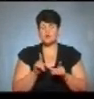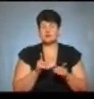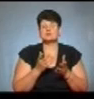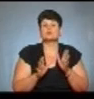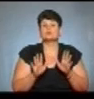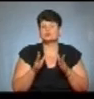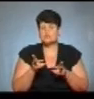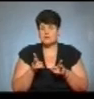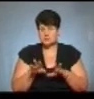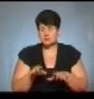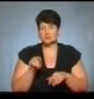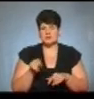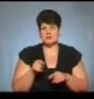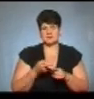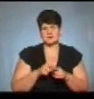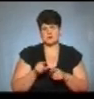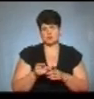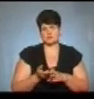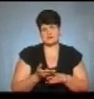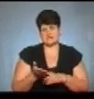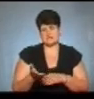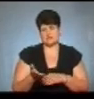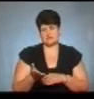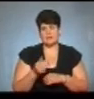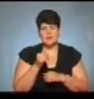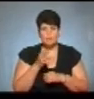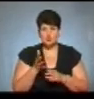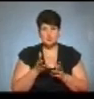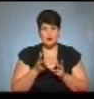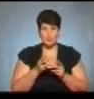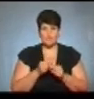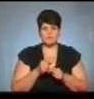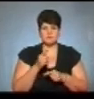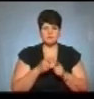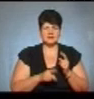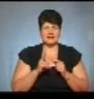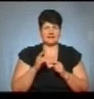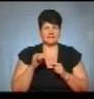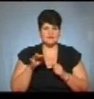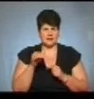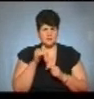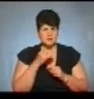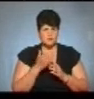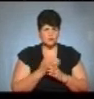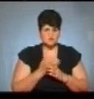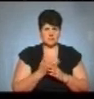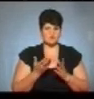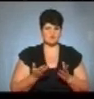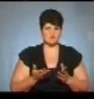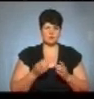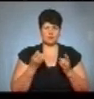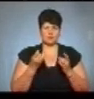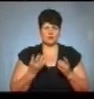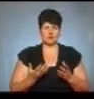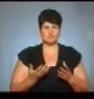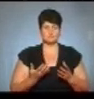залишається, тоді це є субсидія. Тому не можна так рахувати на квітень місяць субсидію, що просто субсидію,